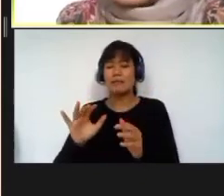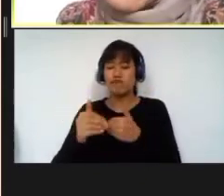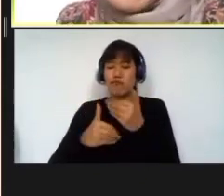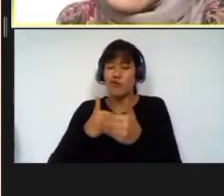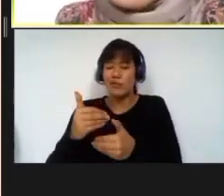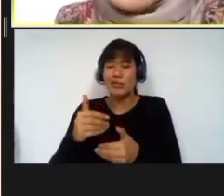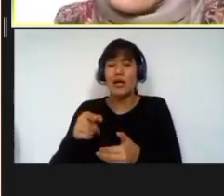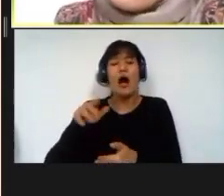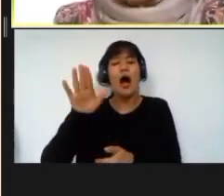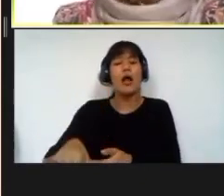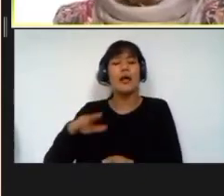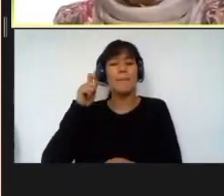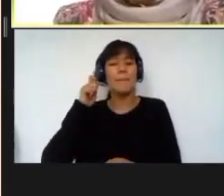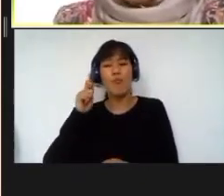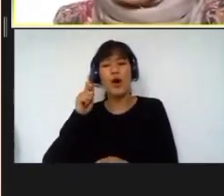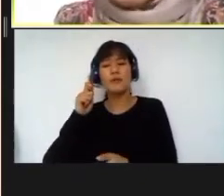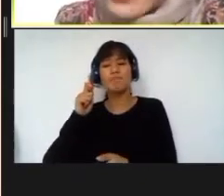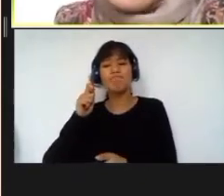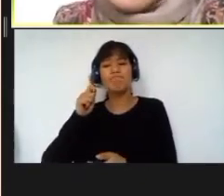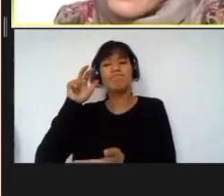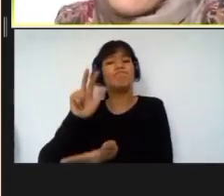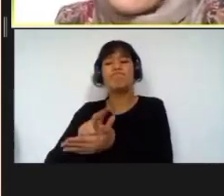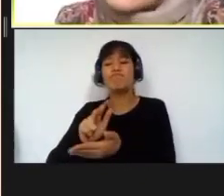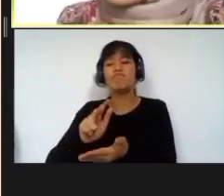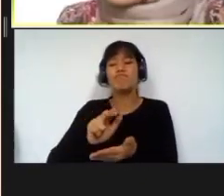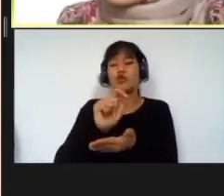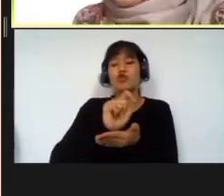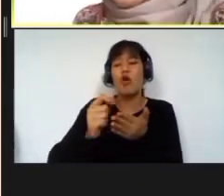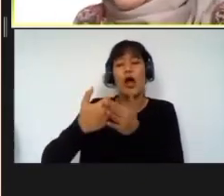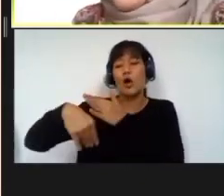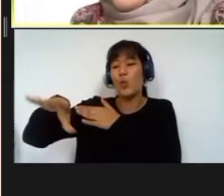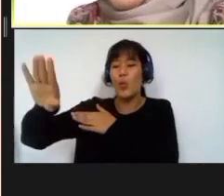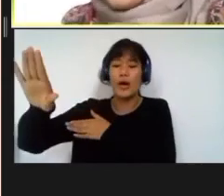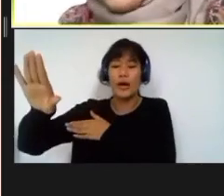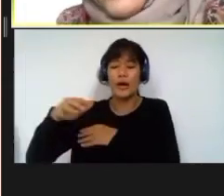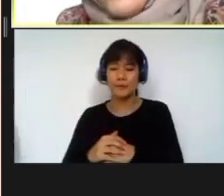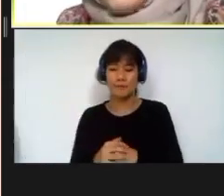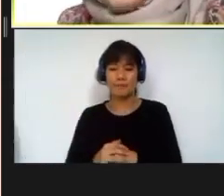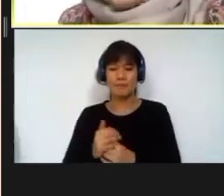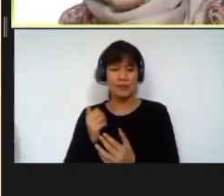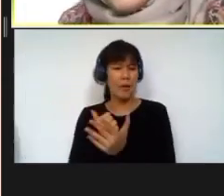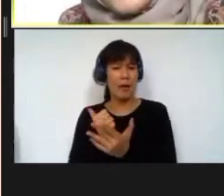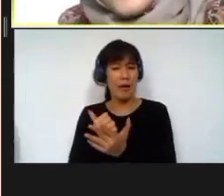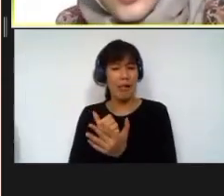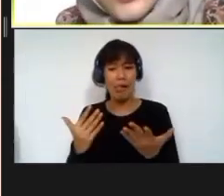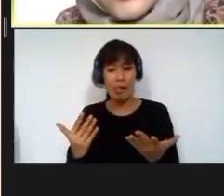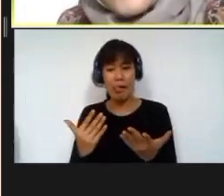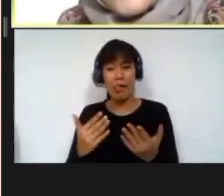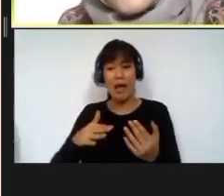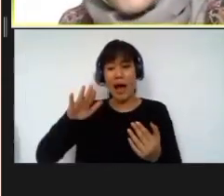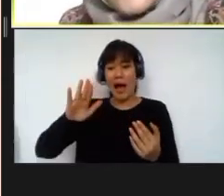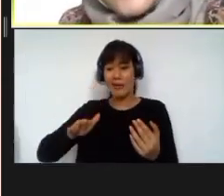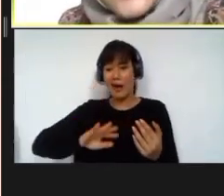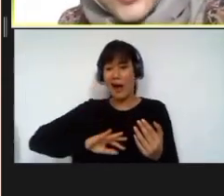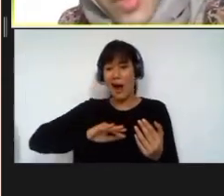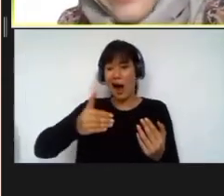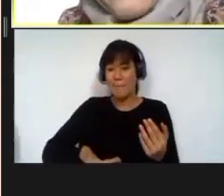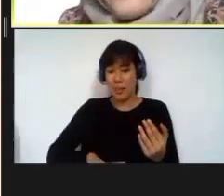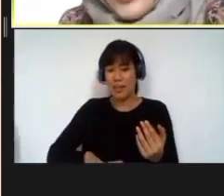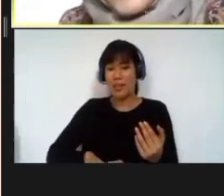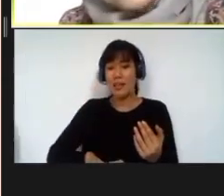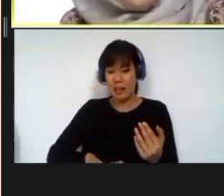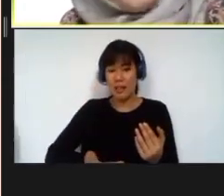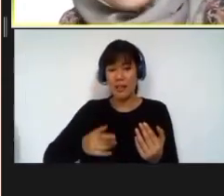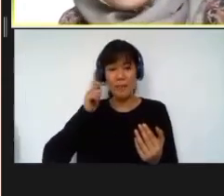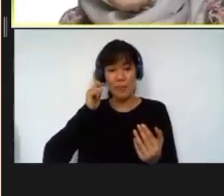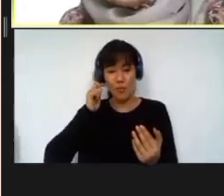siswa perempuan untuk keluar dari sekolah. Padahal kehamilan seorang siswa